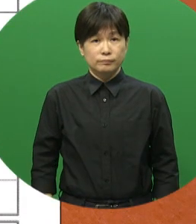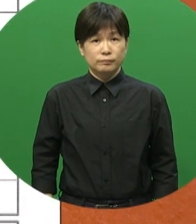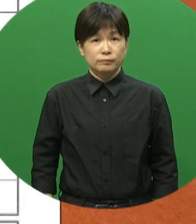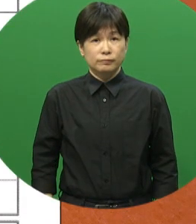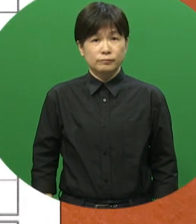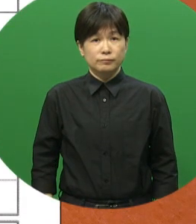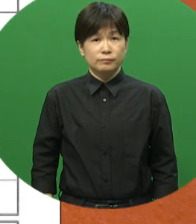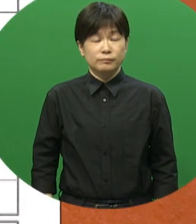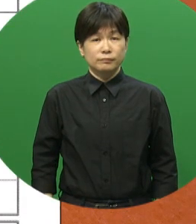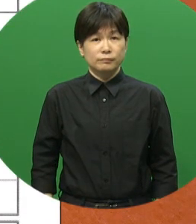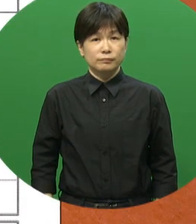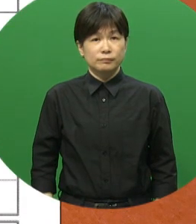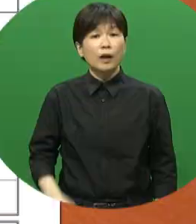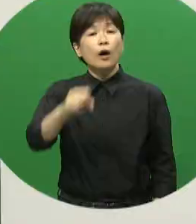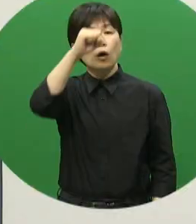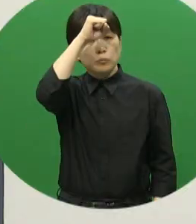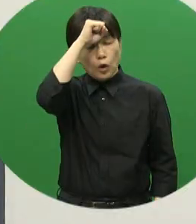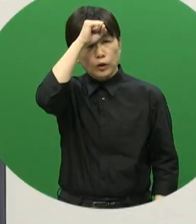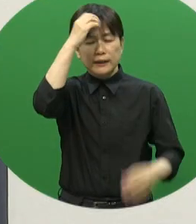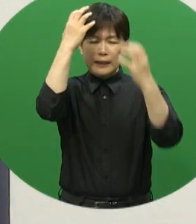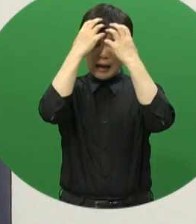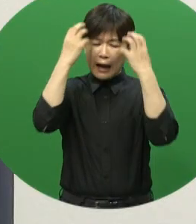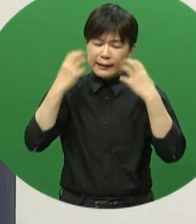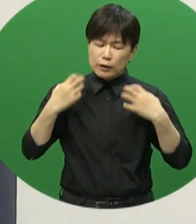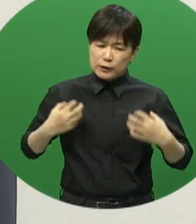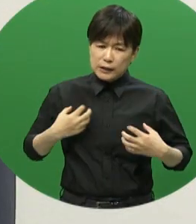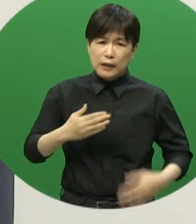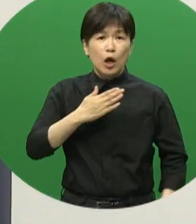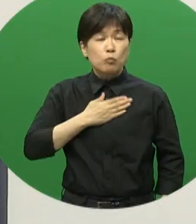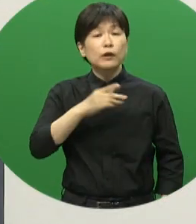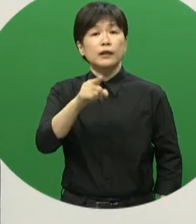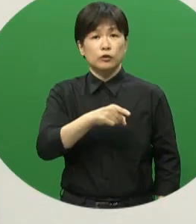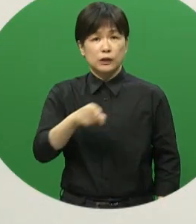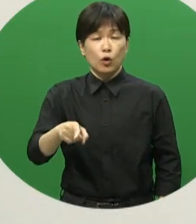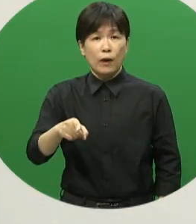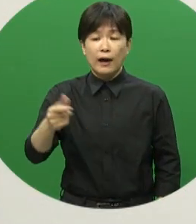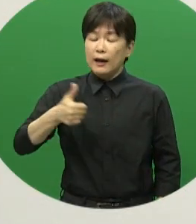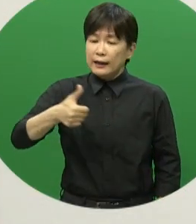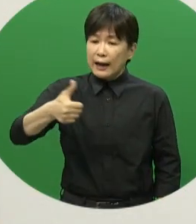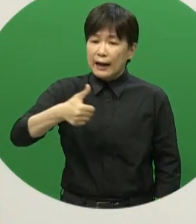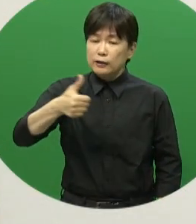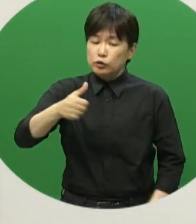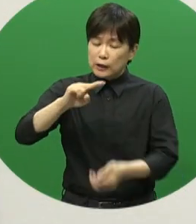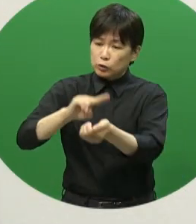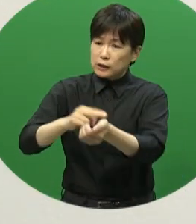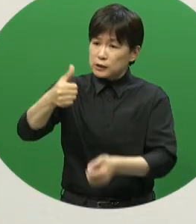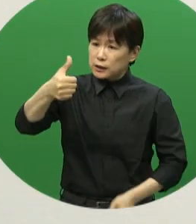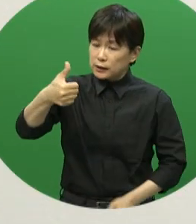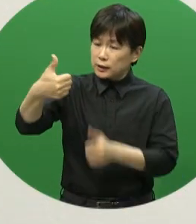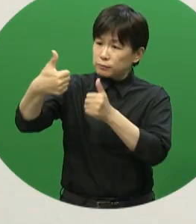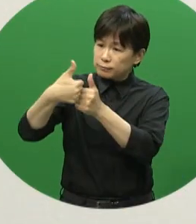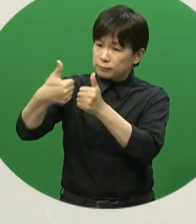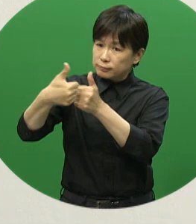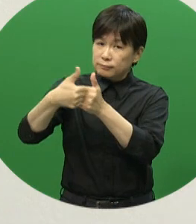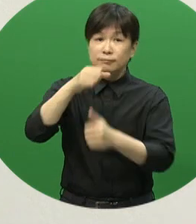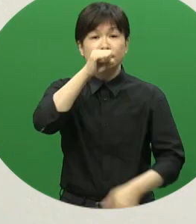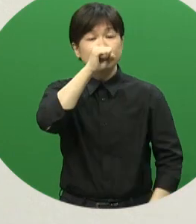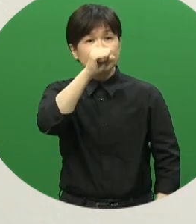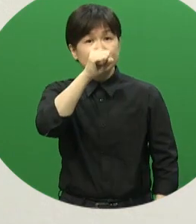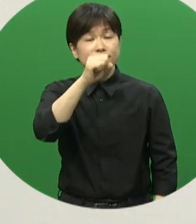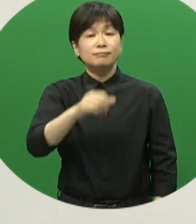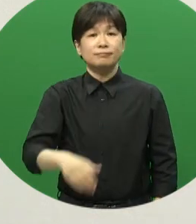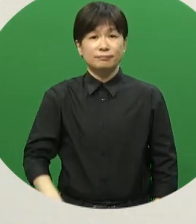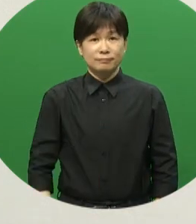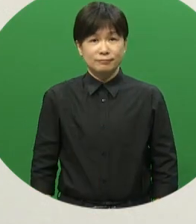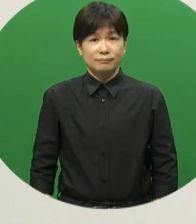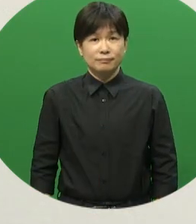済ませておくことだそうです。 持病のある方やアレルギー等をお持ちの方は事前にかかりつけの先生などに